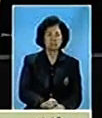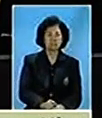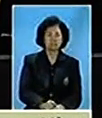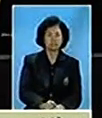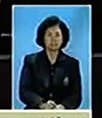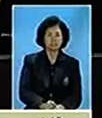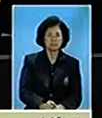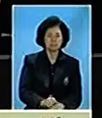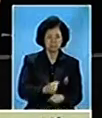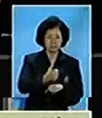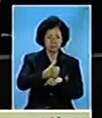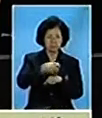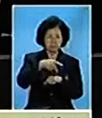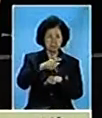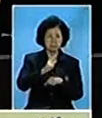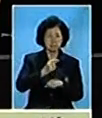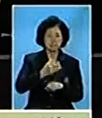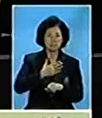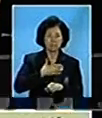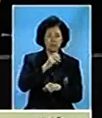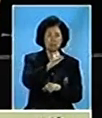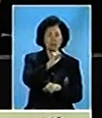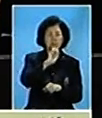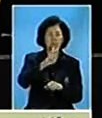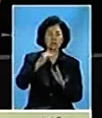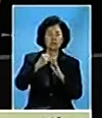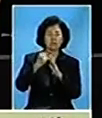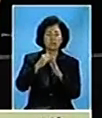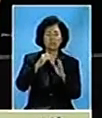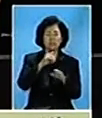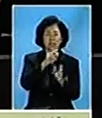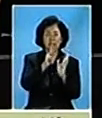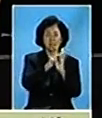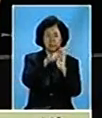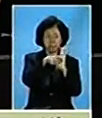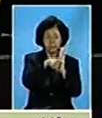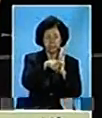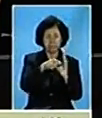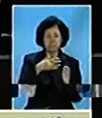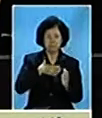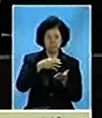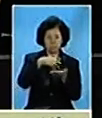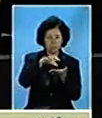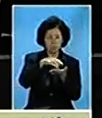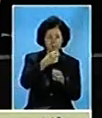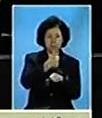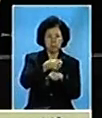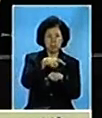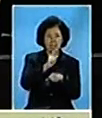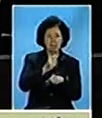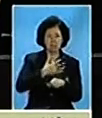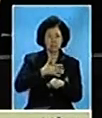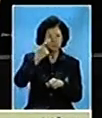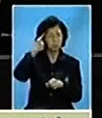ท่านประธานที่เคารพกฤษอาทิตย์แก้วสมาชิกวุฒิสภาจังหวัดกำแพงเพชรผมได้กราบเรียนท่านประธานในเบื้องต้นแล้วว่าผมไม่ได้มี